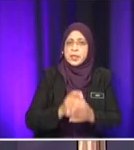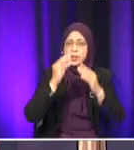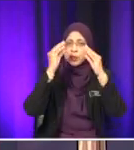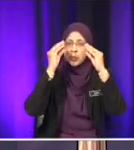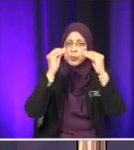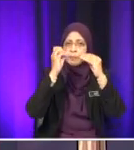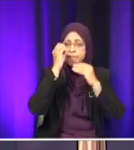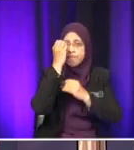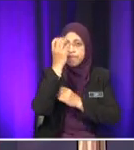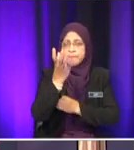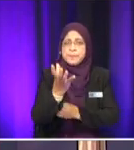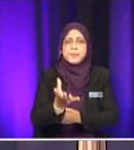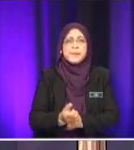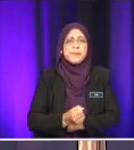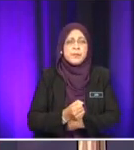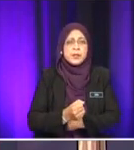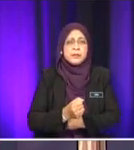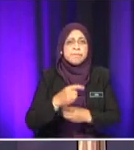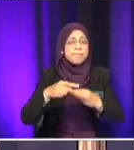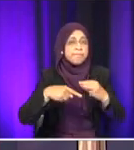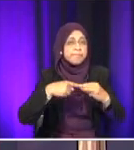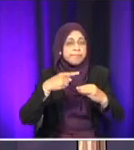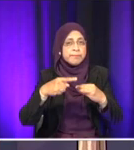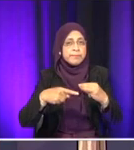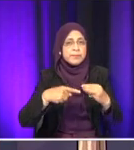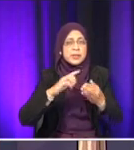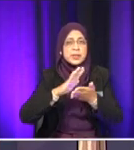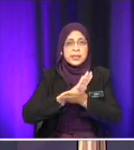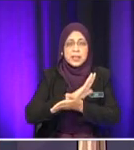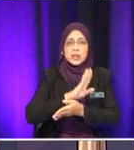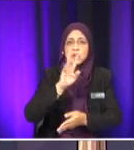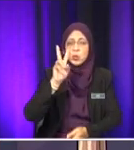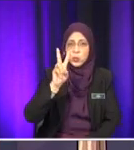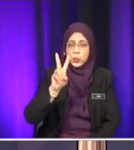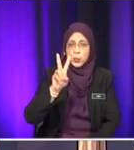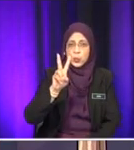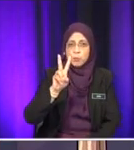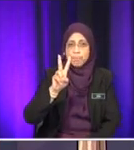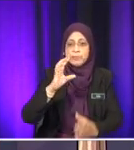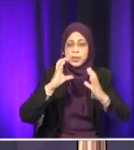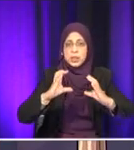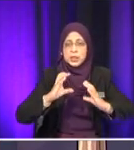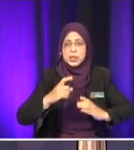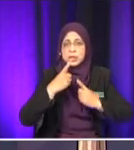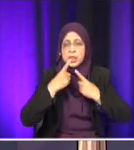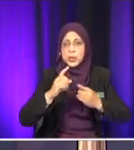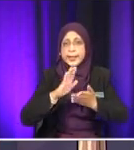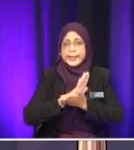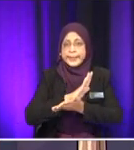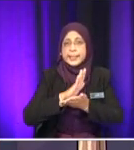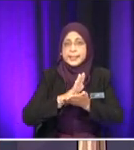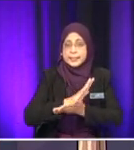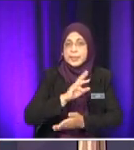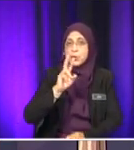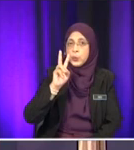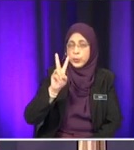Terangkan berkenaan dengan kertas 2 pula tips dan teknik untuk kertas 2 kita beralih kepada